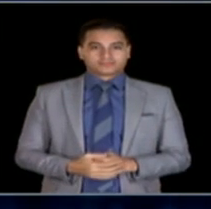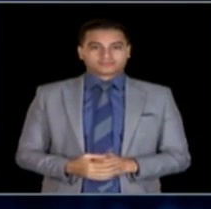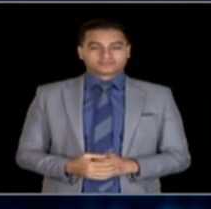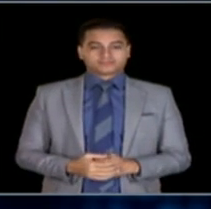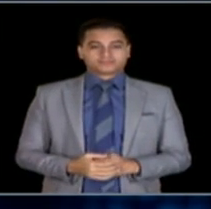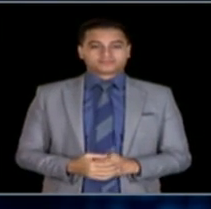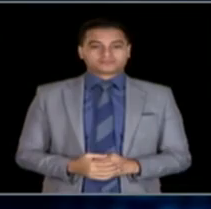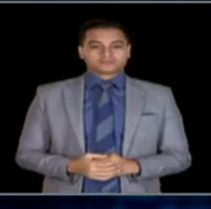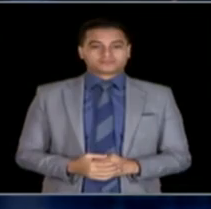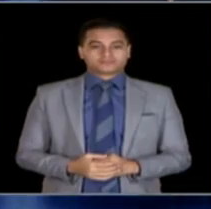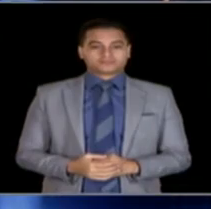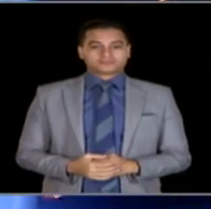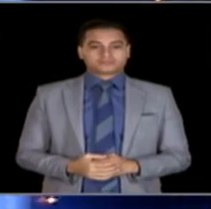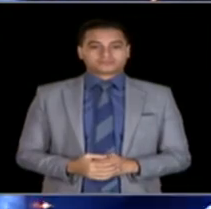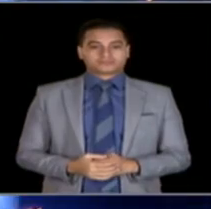الفنون.